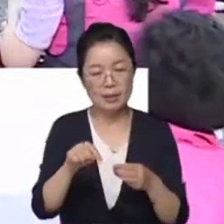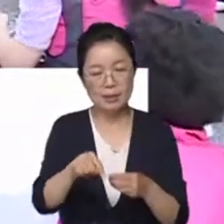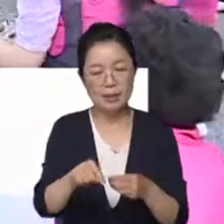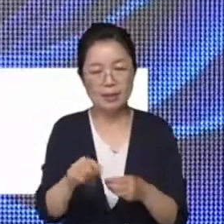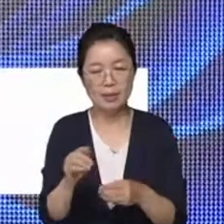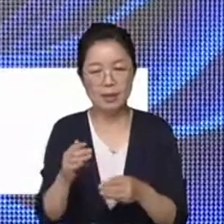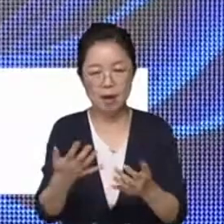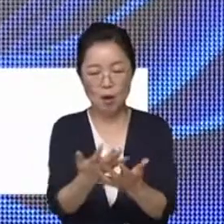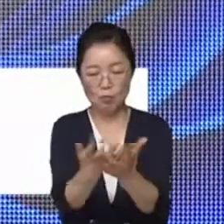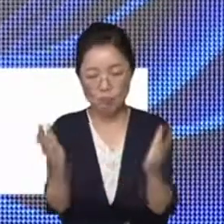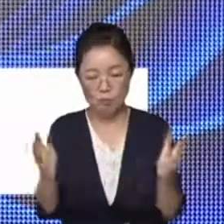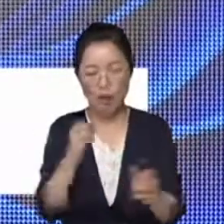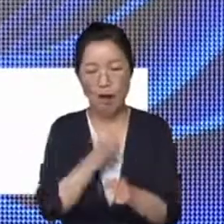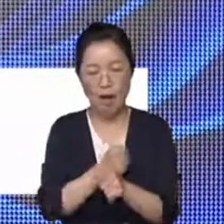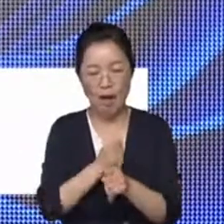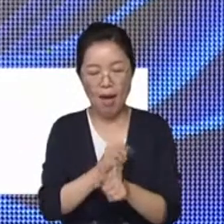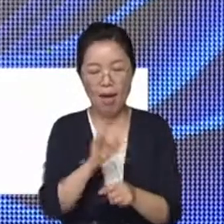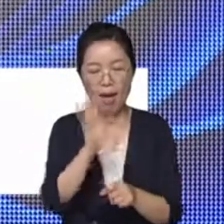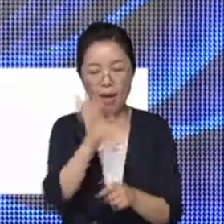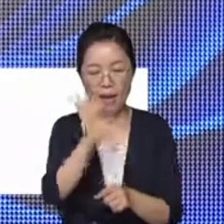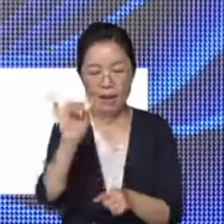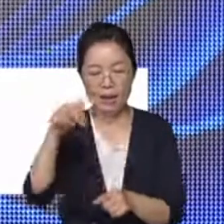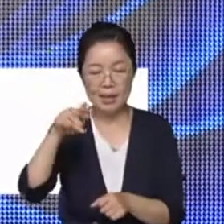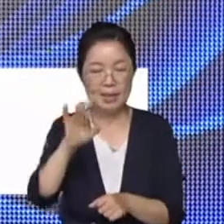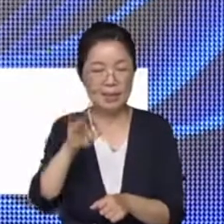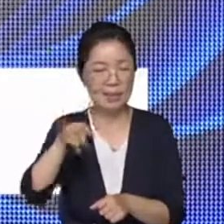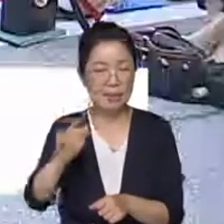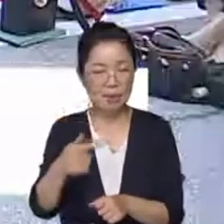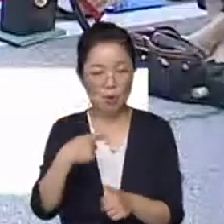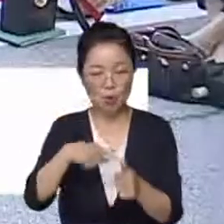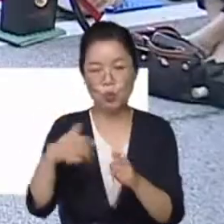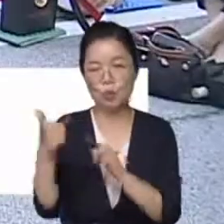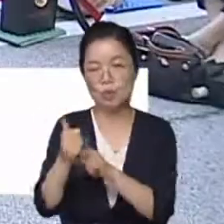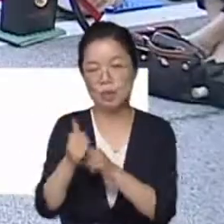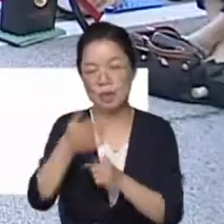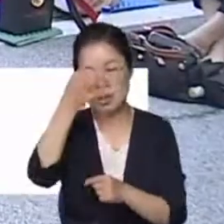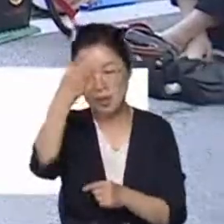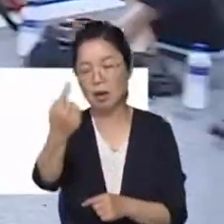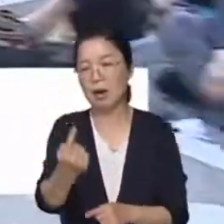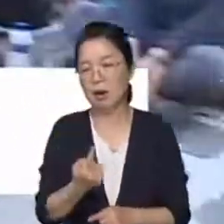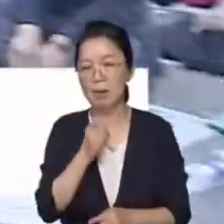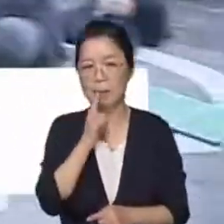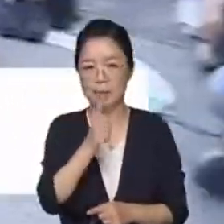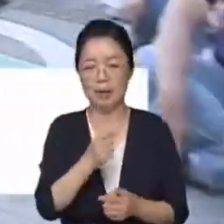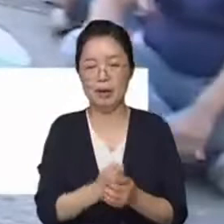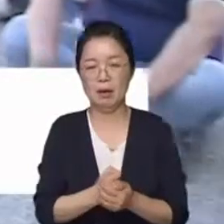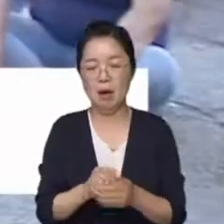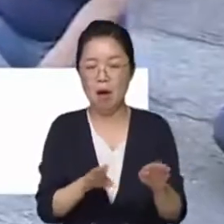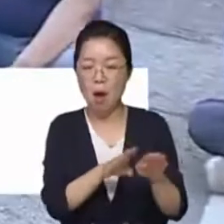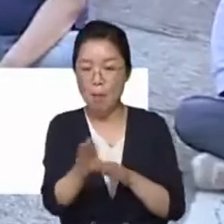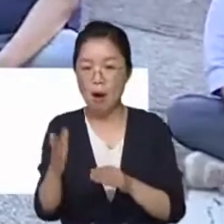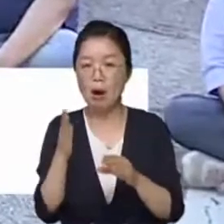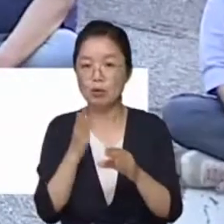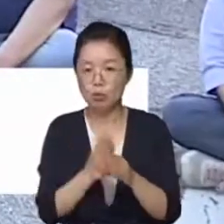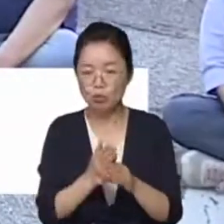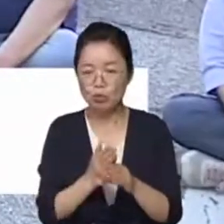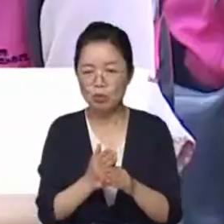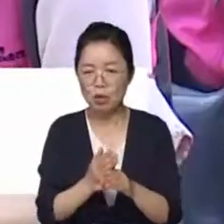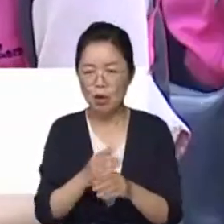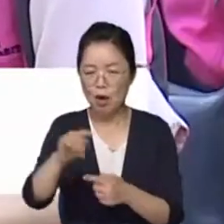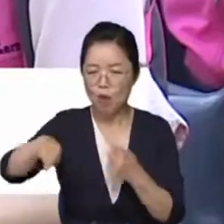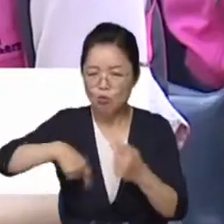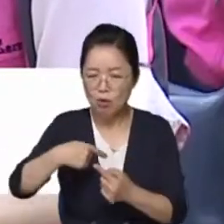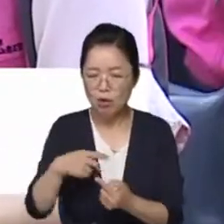오늘 기자회견을 열고 이정선 교육감에게 사과를 요구했습니다. 이들 노조는 방학 중 무상급식은 많은